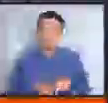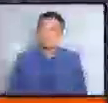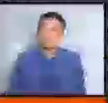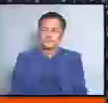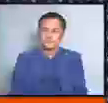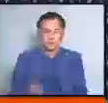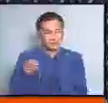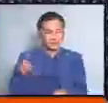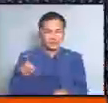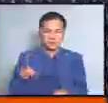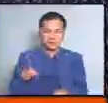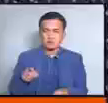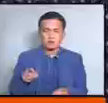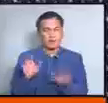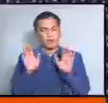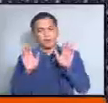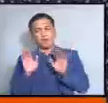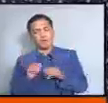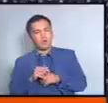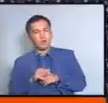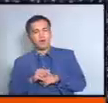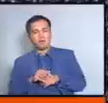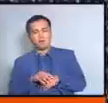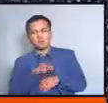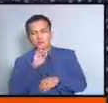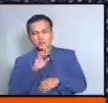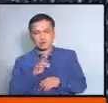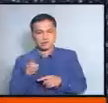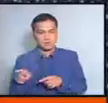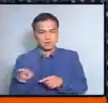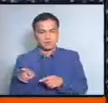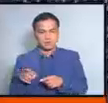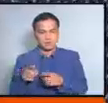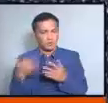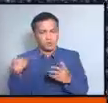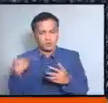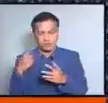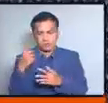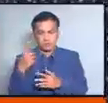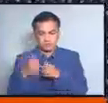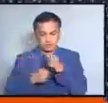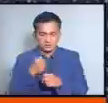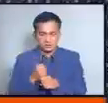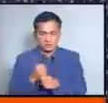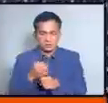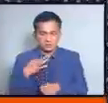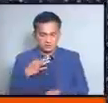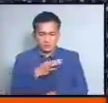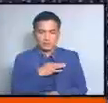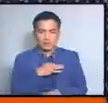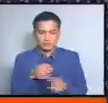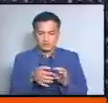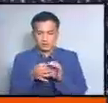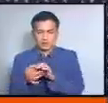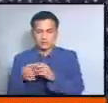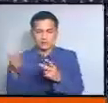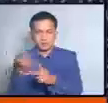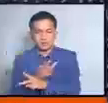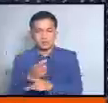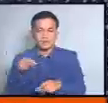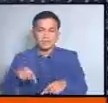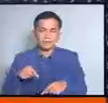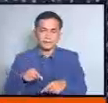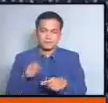It was really appalling dahil wala pang isang taon simula nung magkaroon ng frat-related violence dito